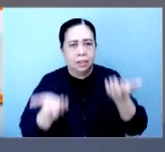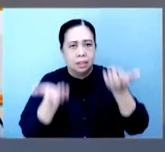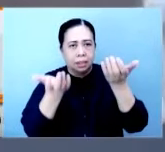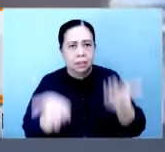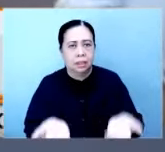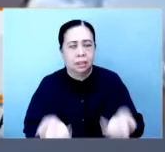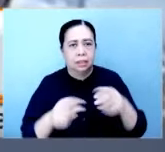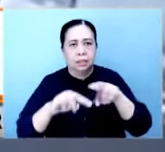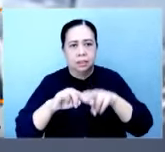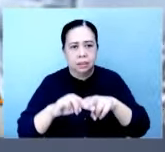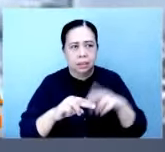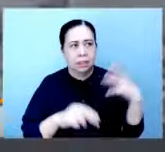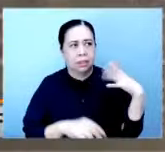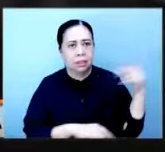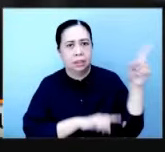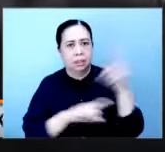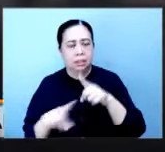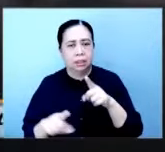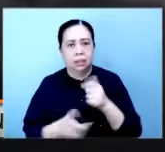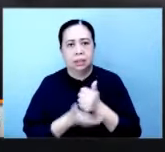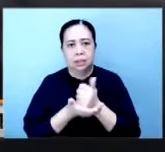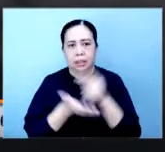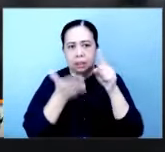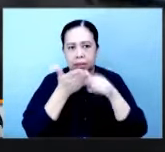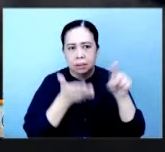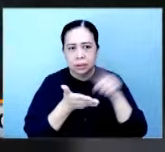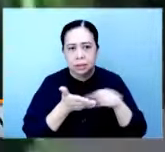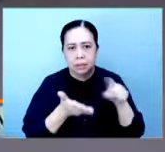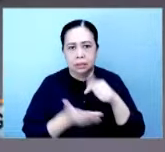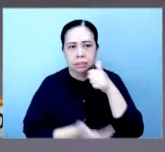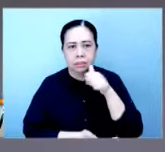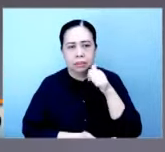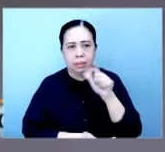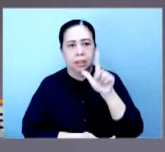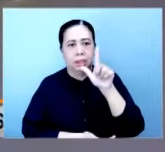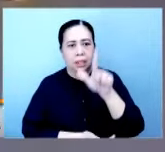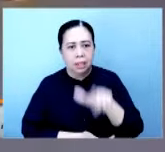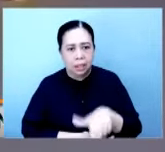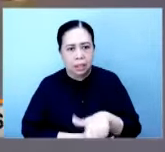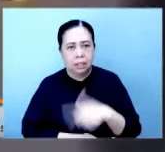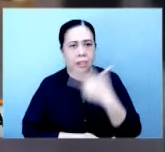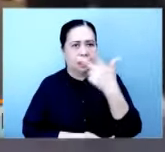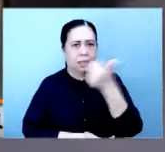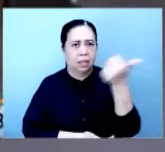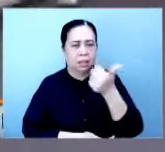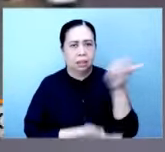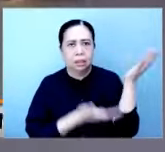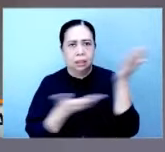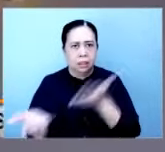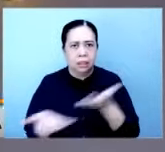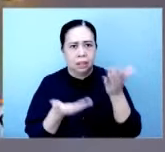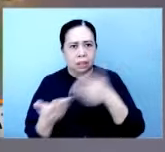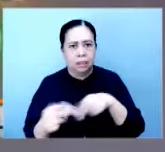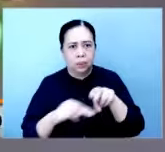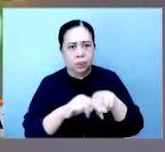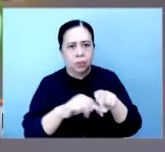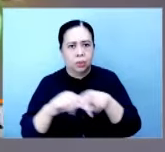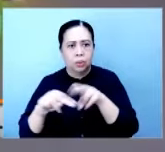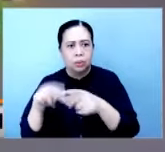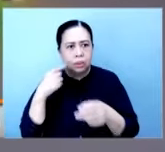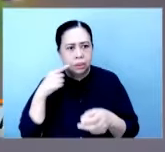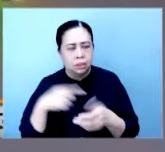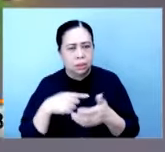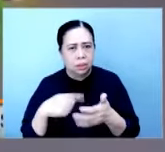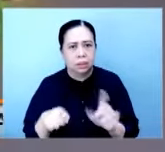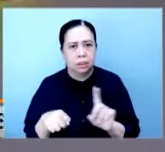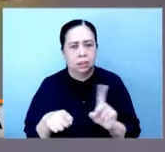silya hanggang sa dumating ang mga responder. Chinek ang kalagayan ng babae. Maya-maya pa, tatlong iba pang makikitang nakaupo sa silya, chinecheck ng mga